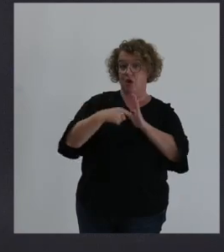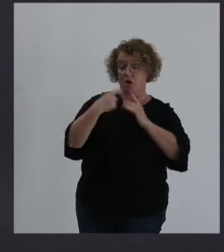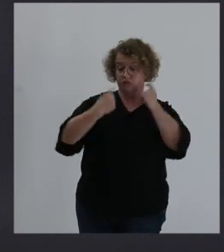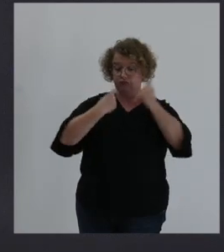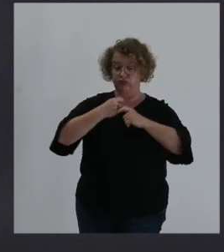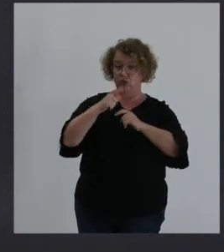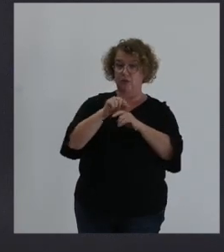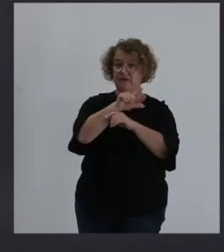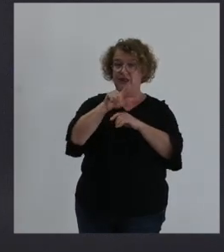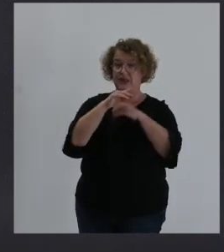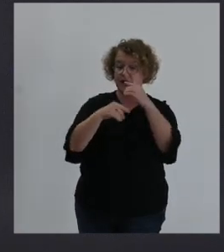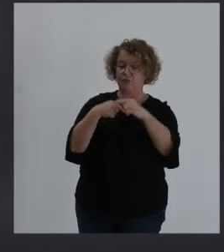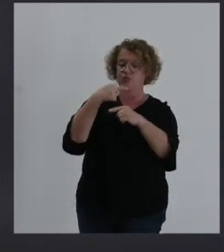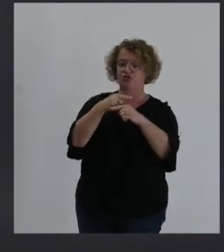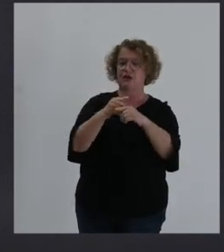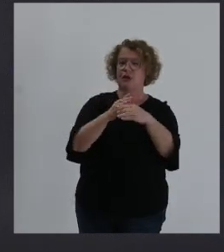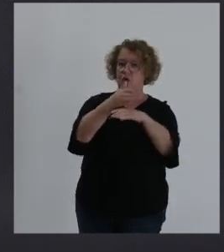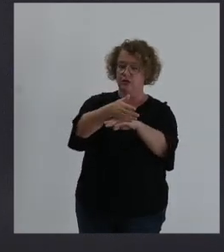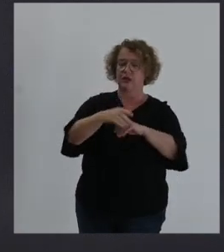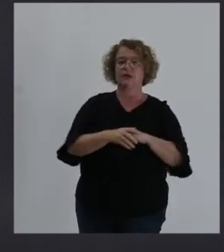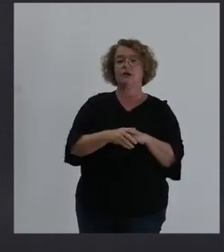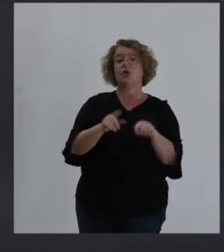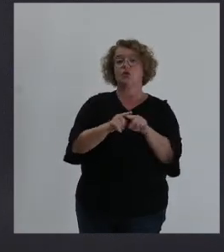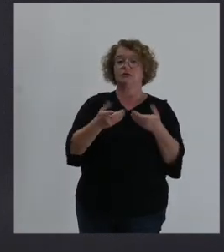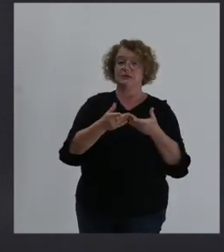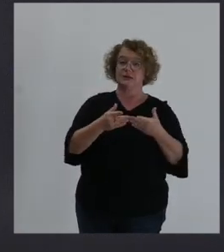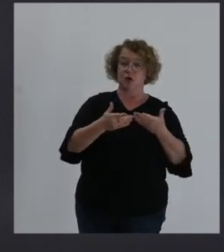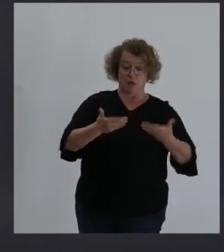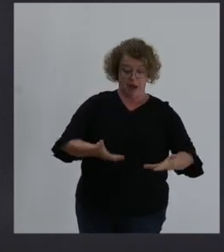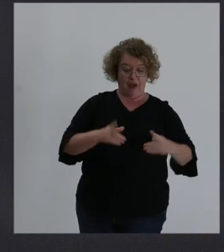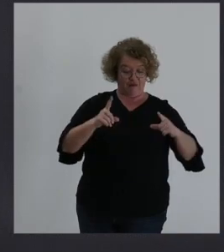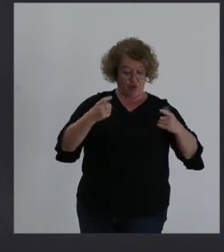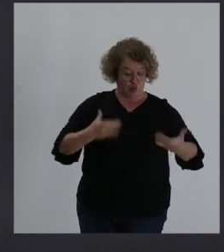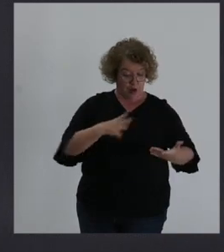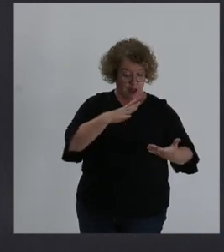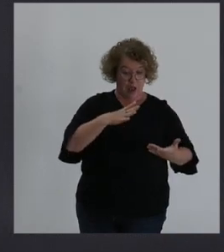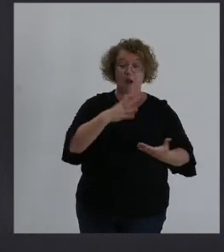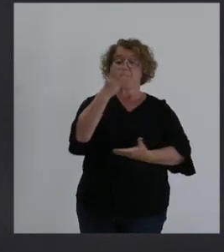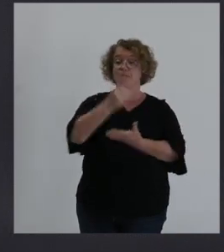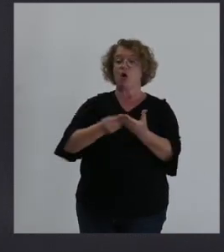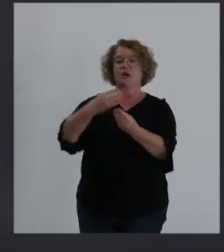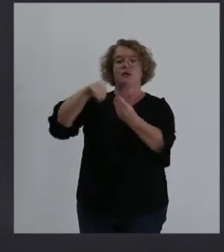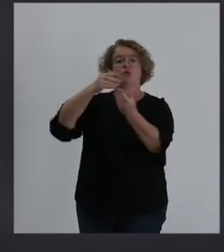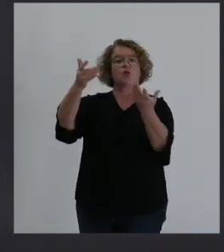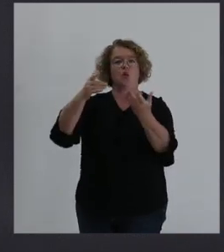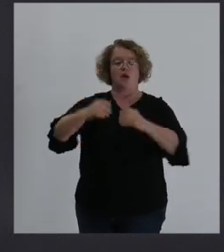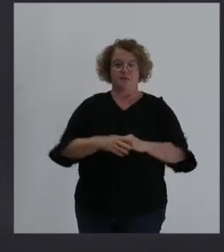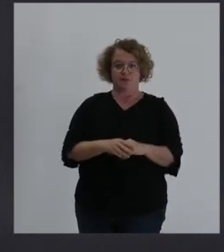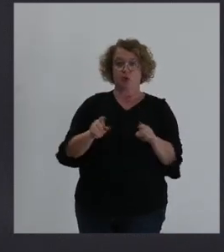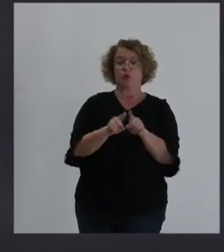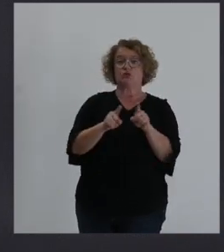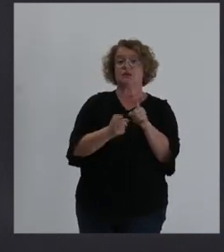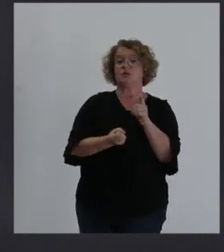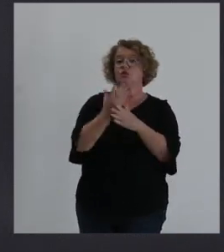le dialogue à partir de l'évaluation continue de l'existant et en tenant compte des évolutions structurelles. En outre, de nouveaux